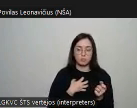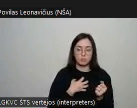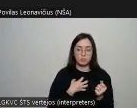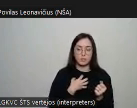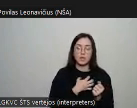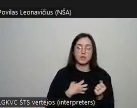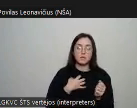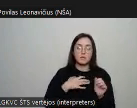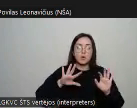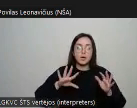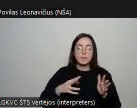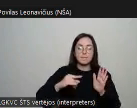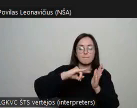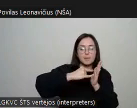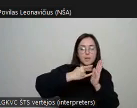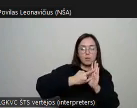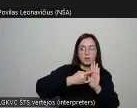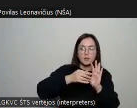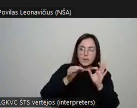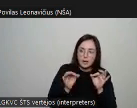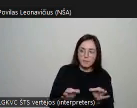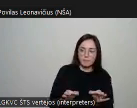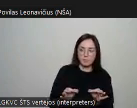tinkamas planavimas